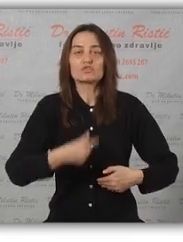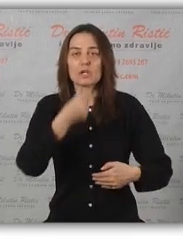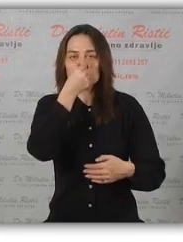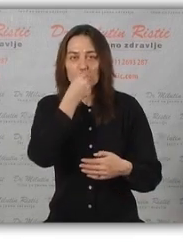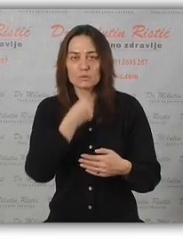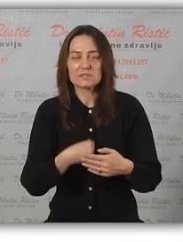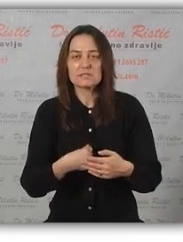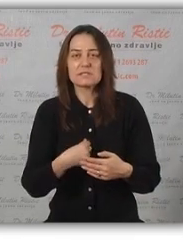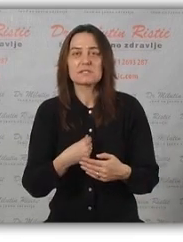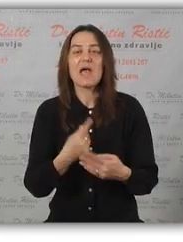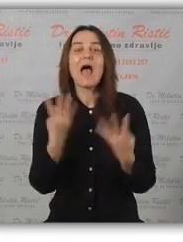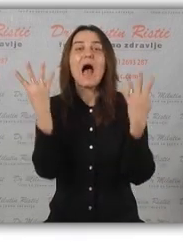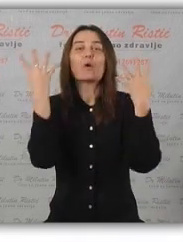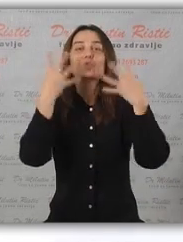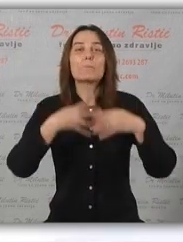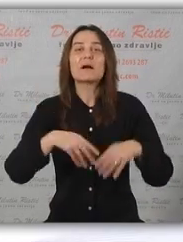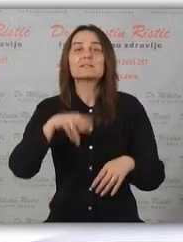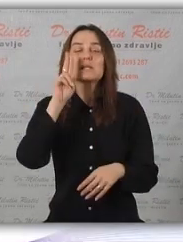želudačne sluznice,